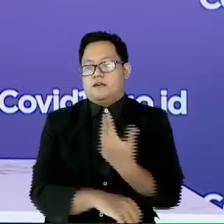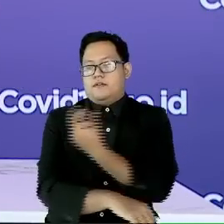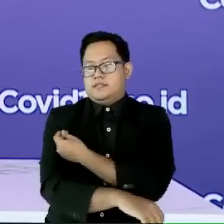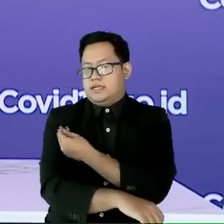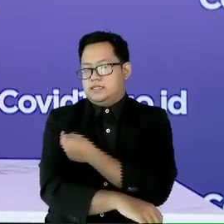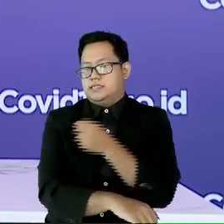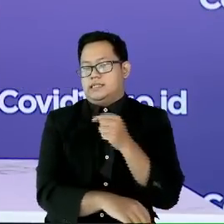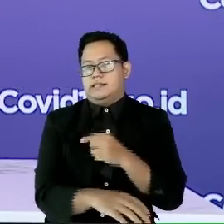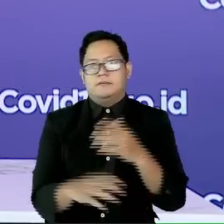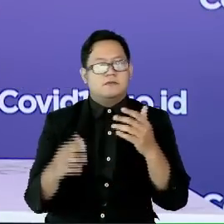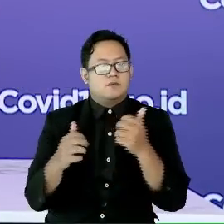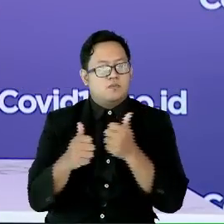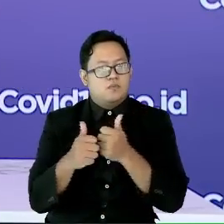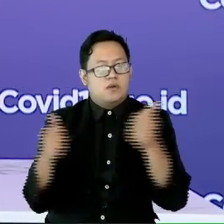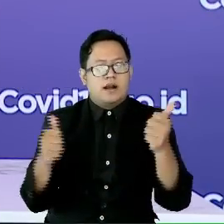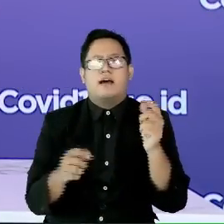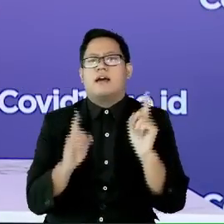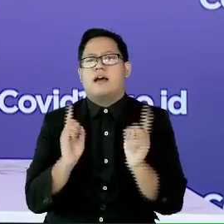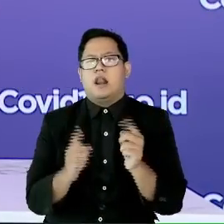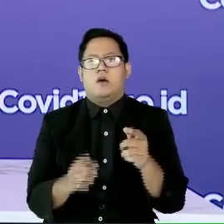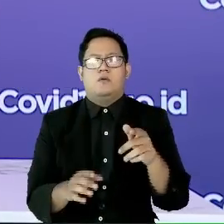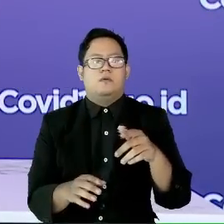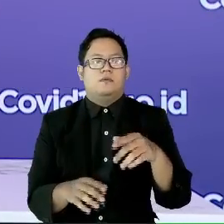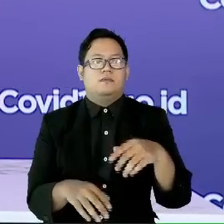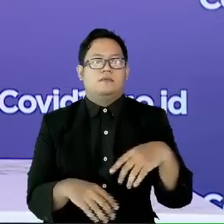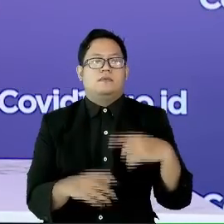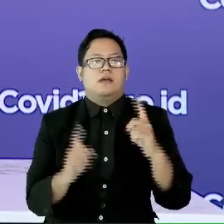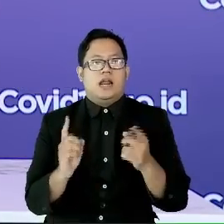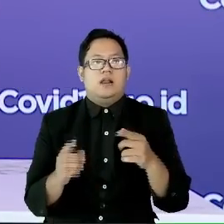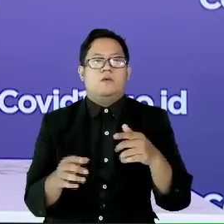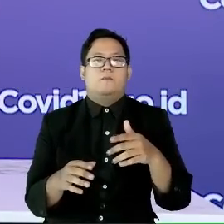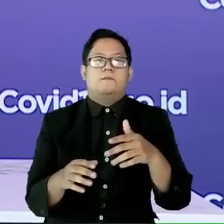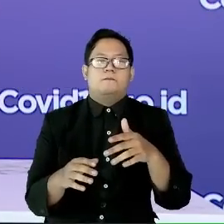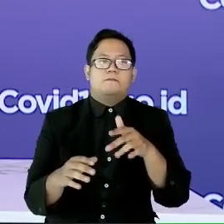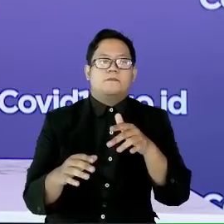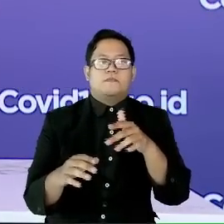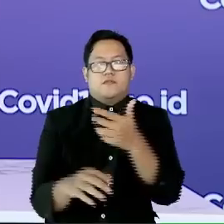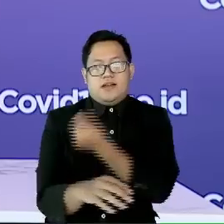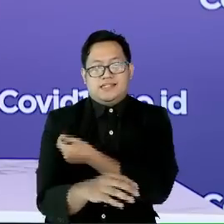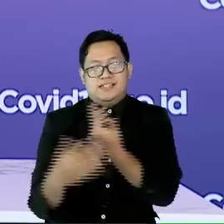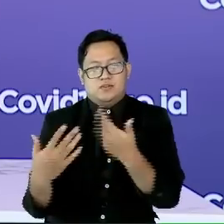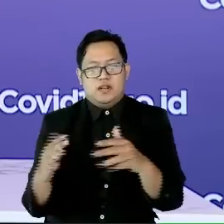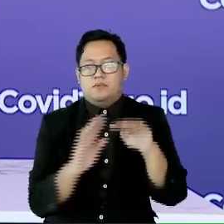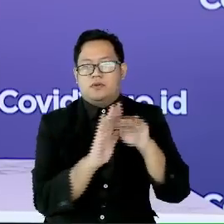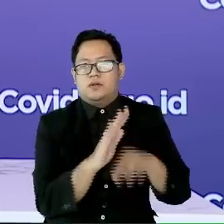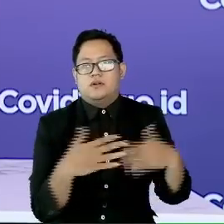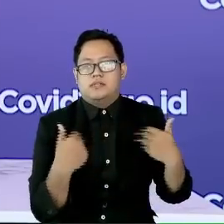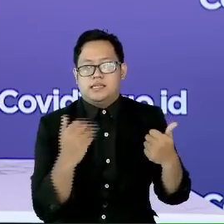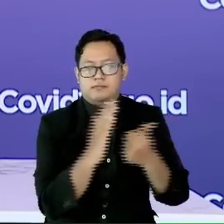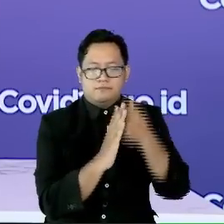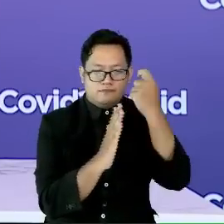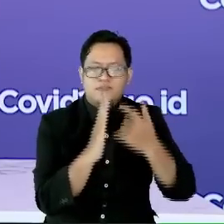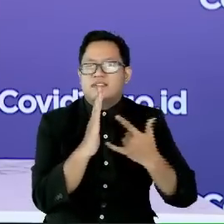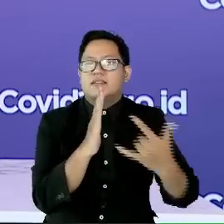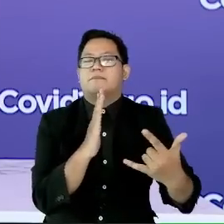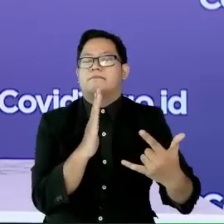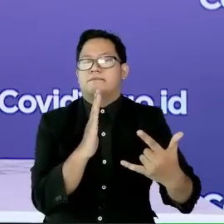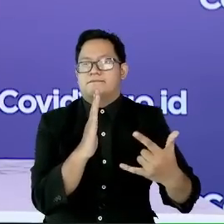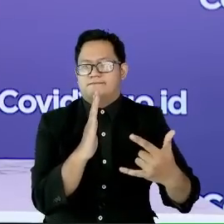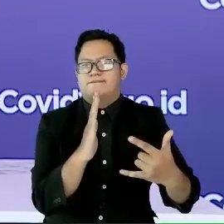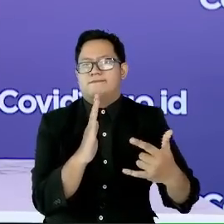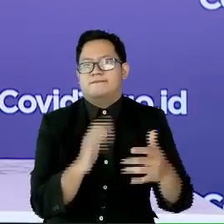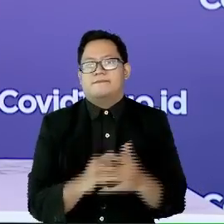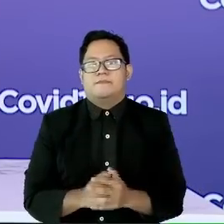akan menjadi sempurna jika dilakukan bersamaan dengan disiplin menjalankan protokol kesehatan.